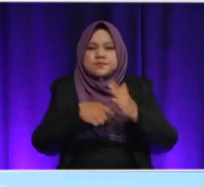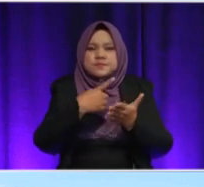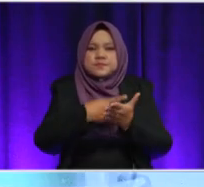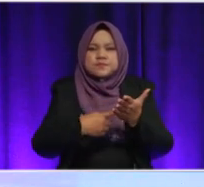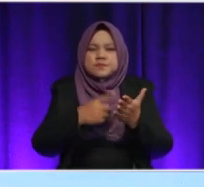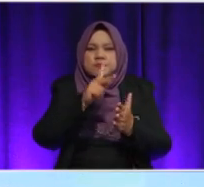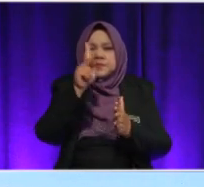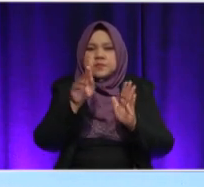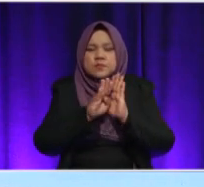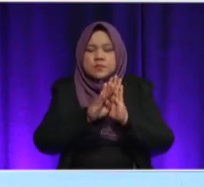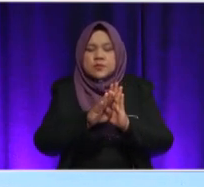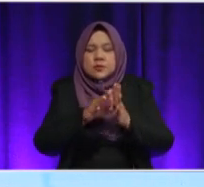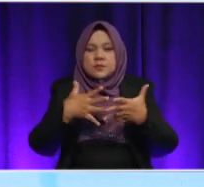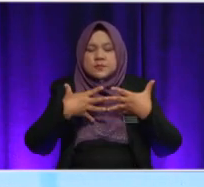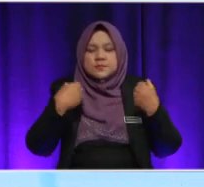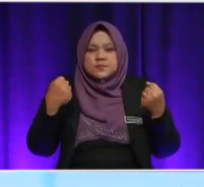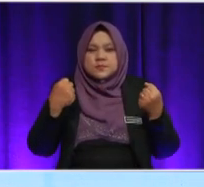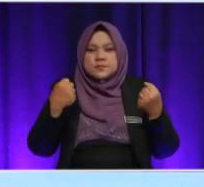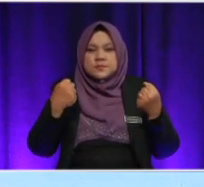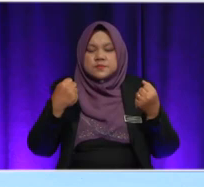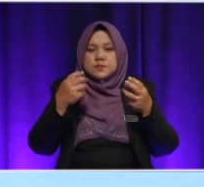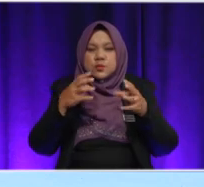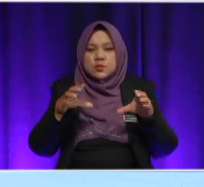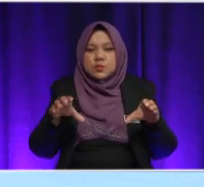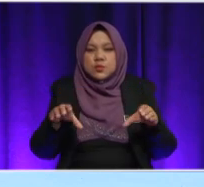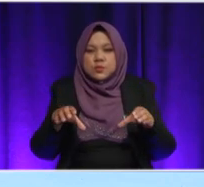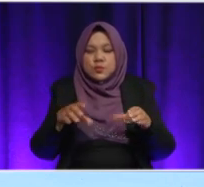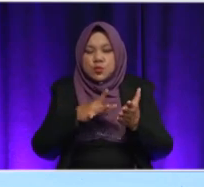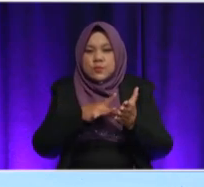bukti penyembuhan obat-obatan manusia